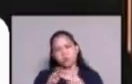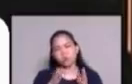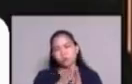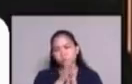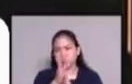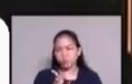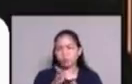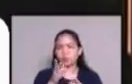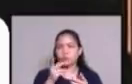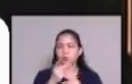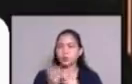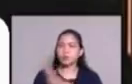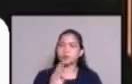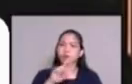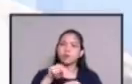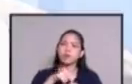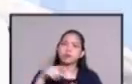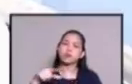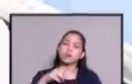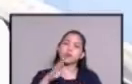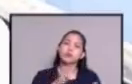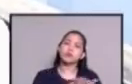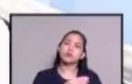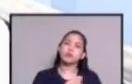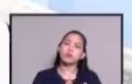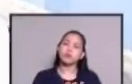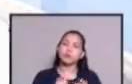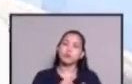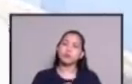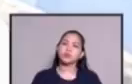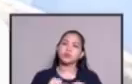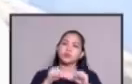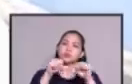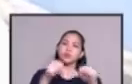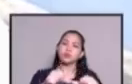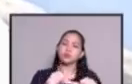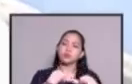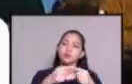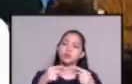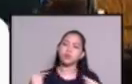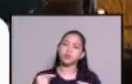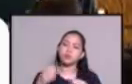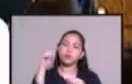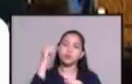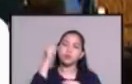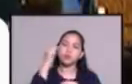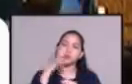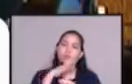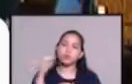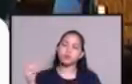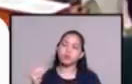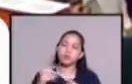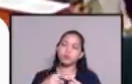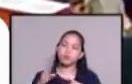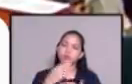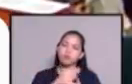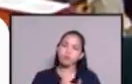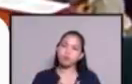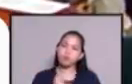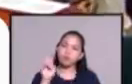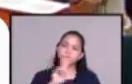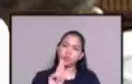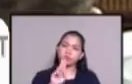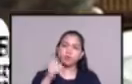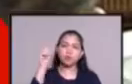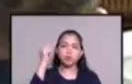the proposed national budget. Habang tuloy ang banggaan ng Senado at Kamara, reenacted budget pa rin ang gamit ng